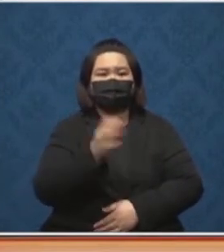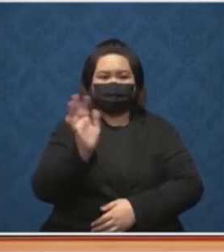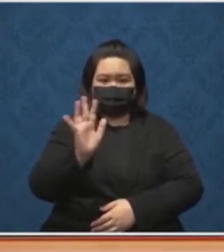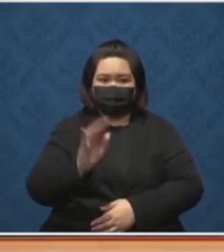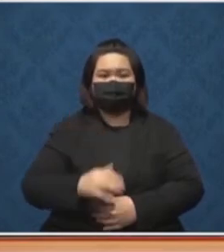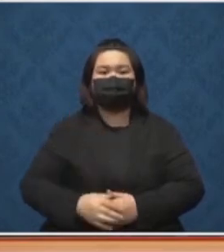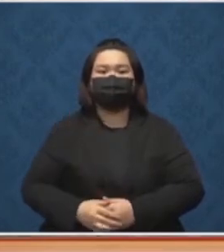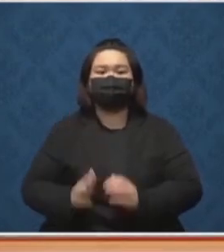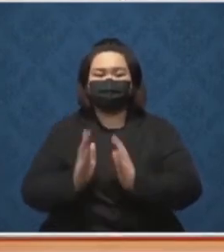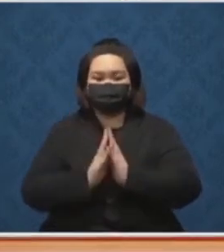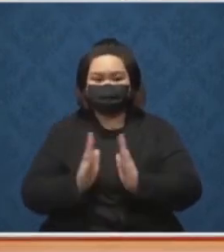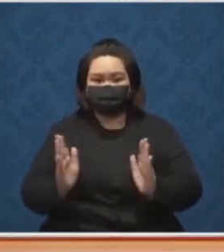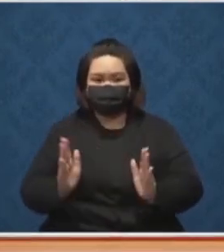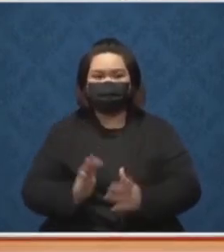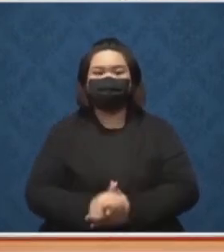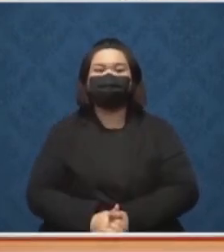ุครั